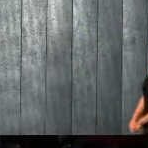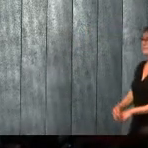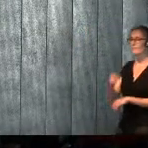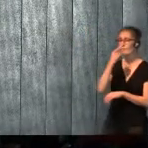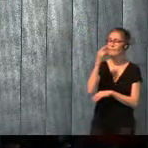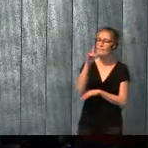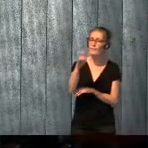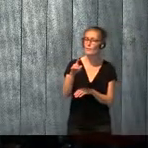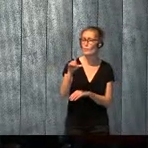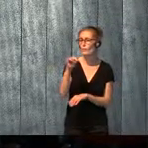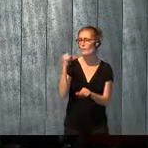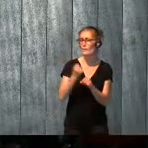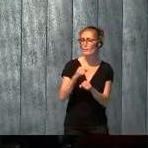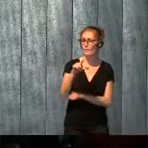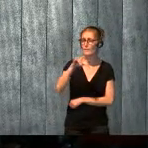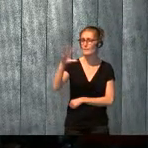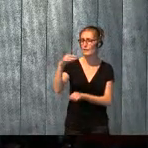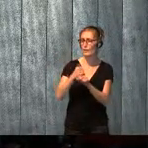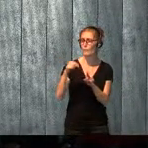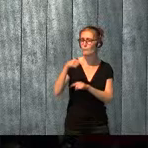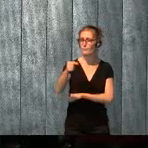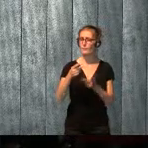différent? À l'horizon